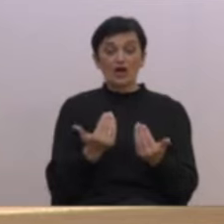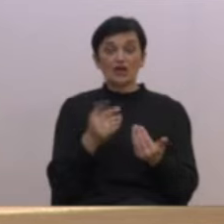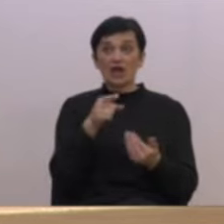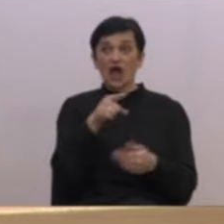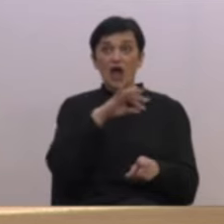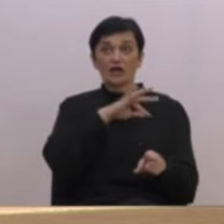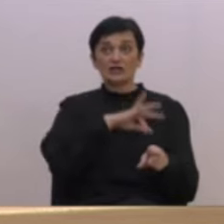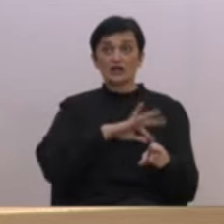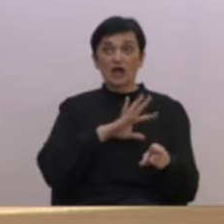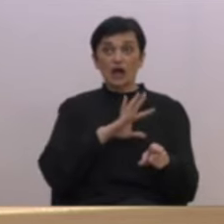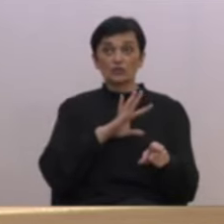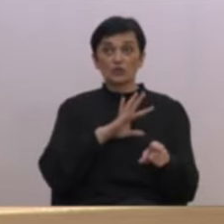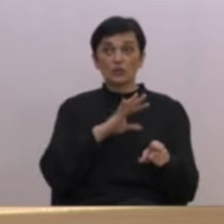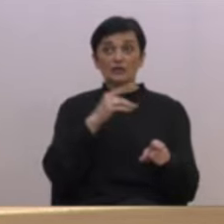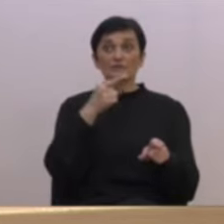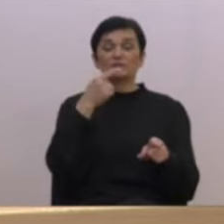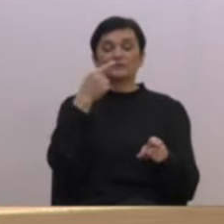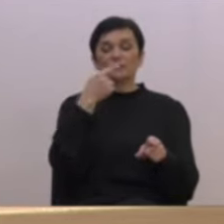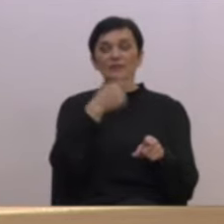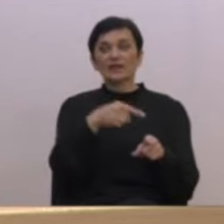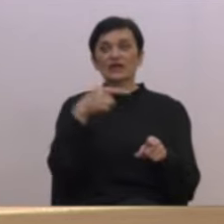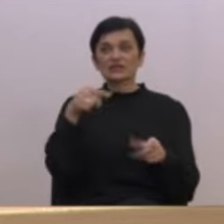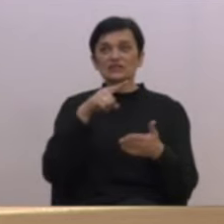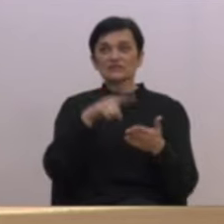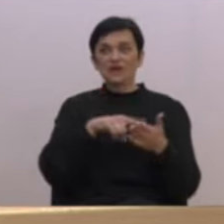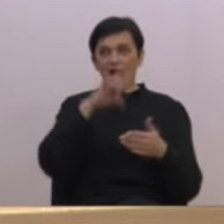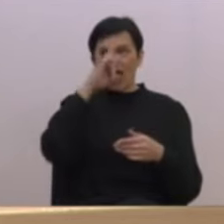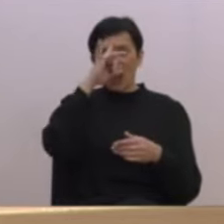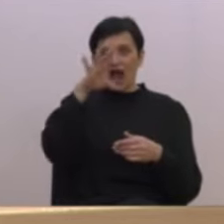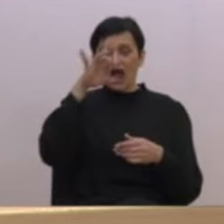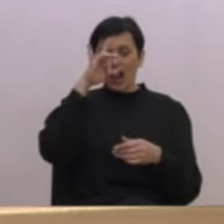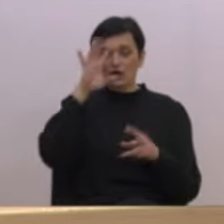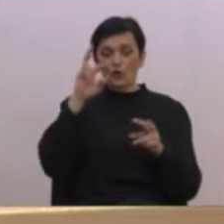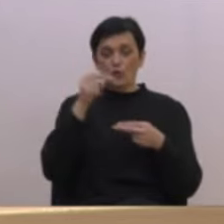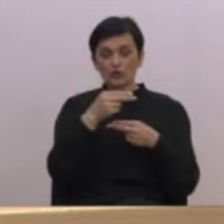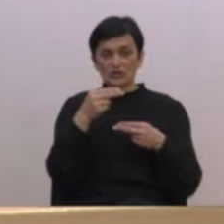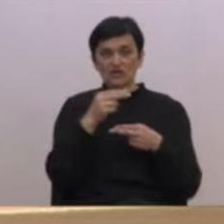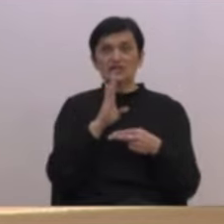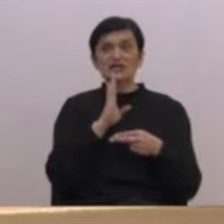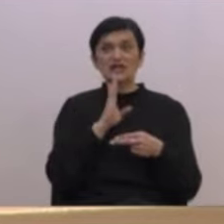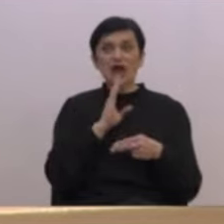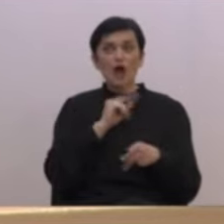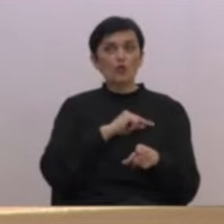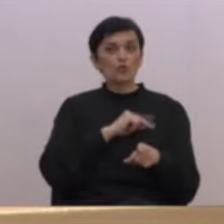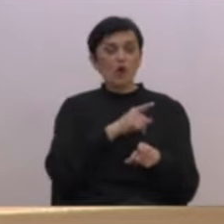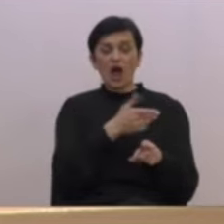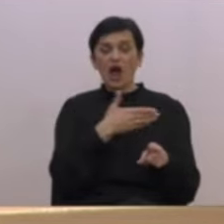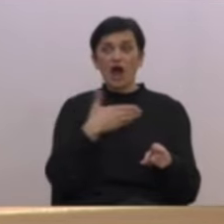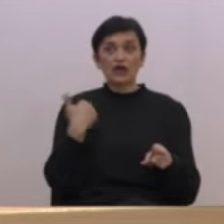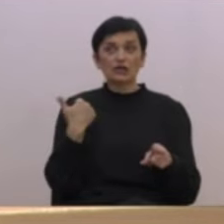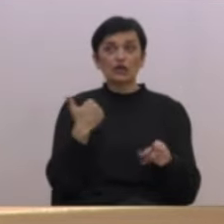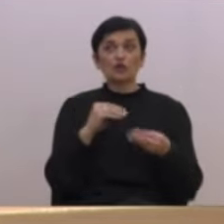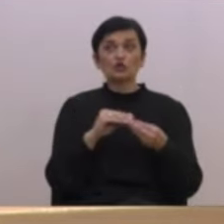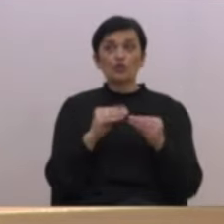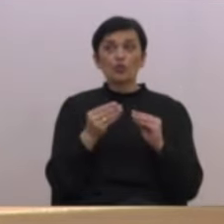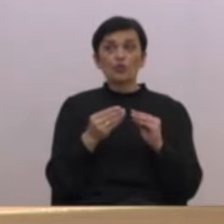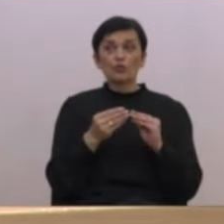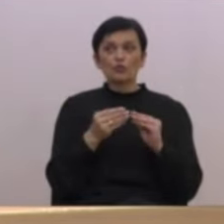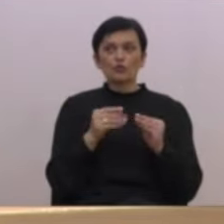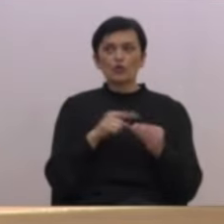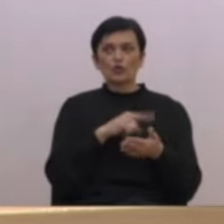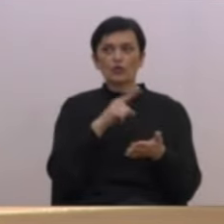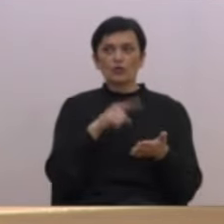გაწყობთ. ეხლა სხვა საკითხები, არაპოპულარულ თემებზე მუშაობენ ქალები და ეს არ გინდათ. პრობლემურ საკითხებზე